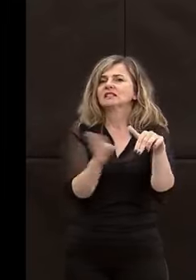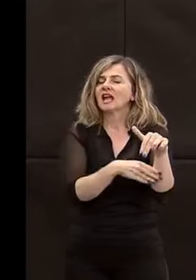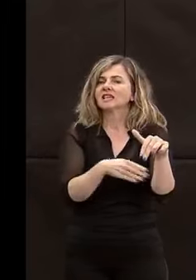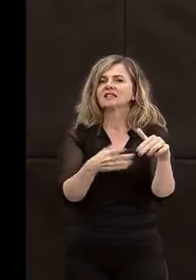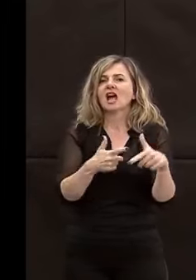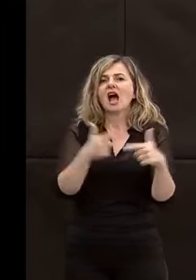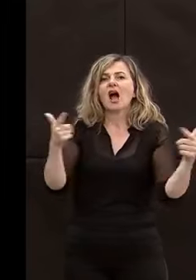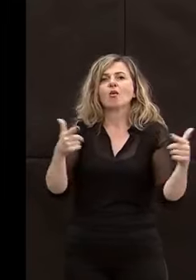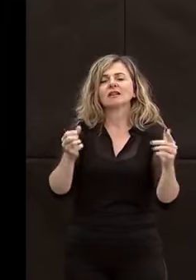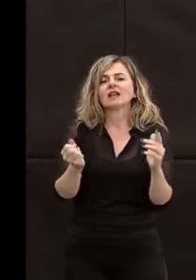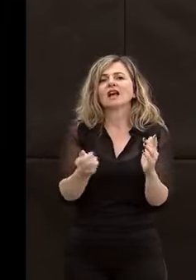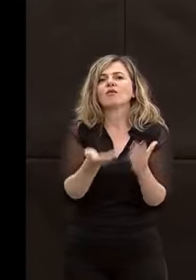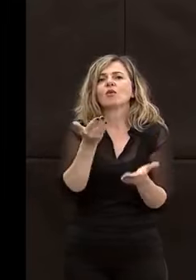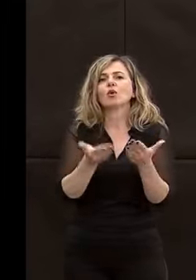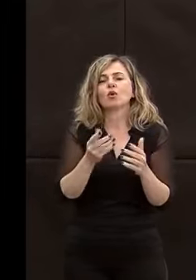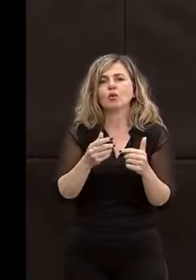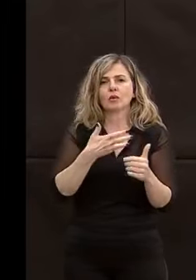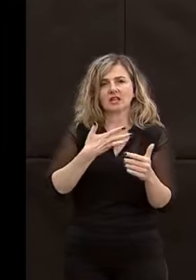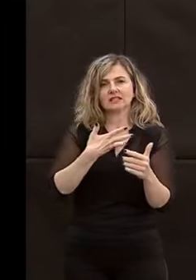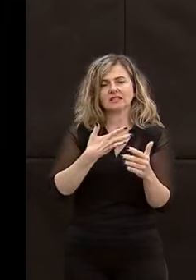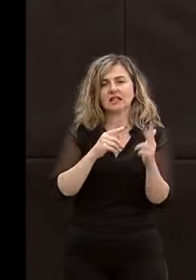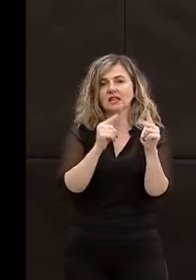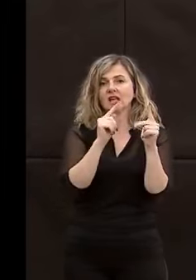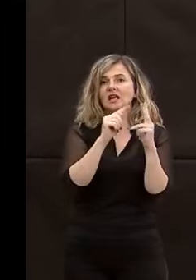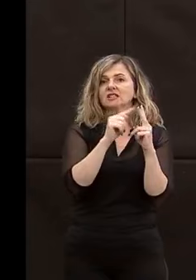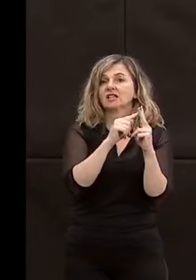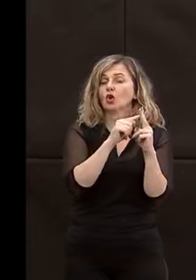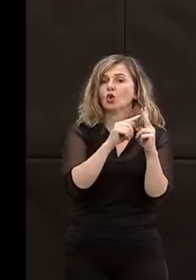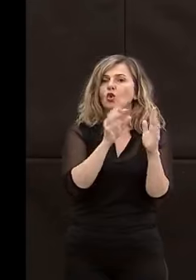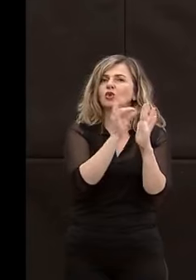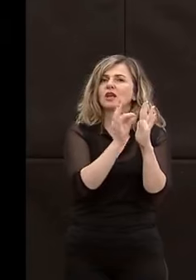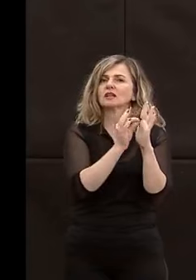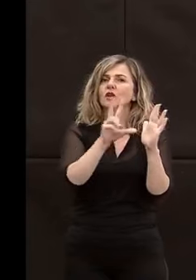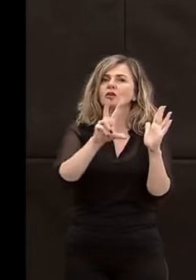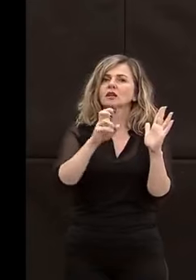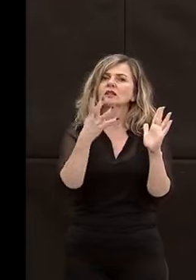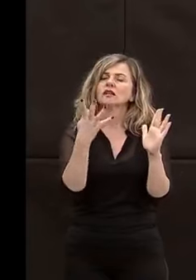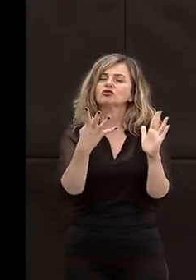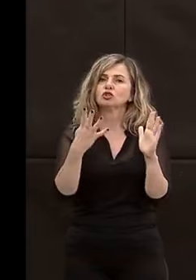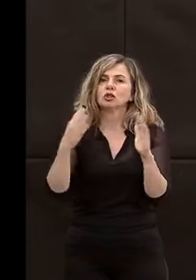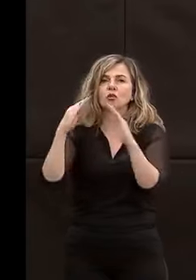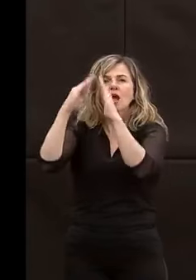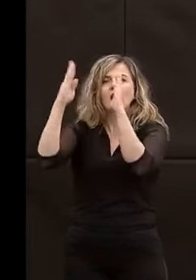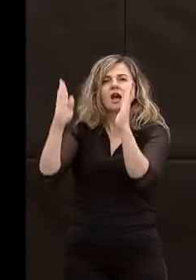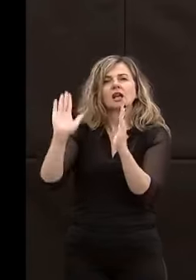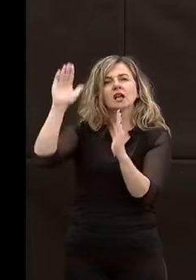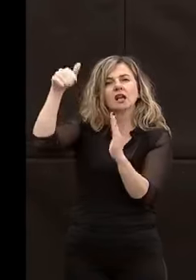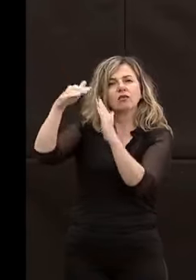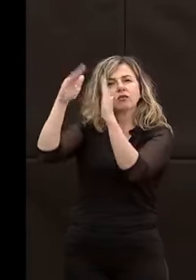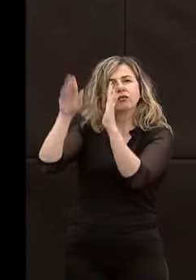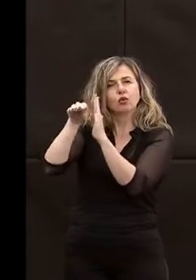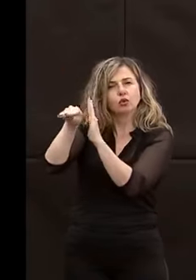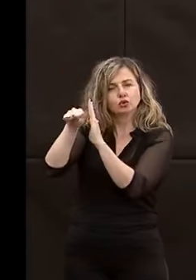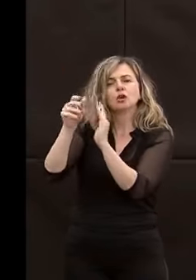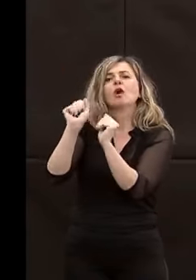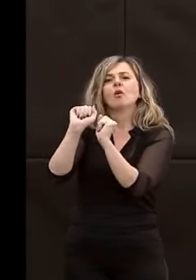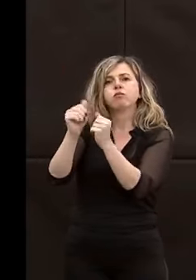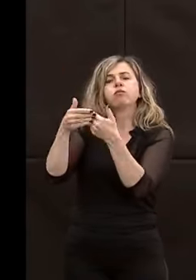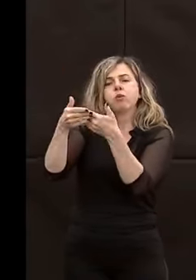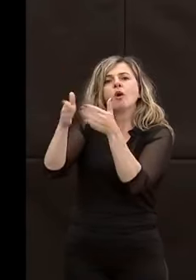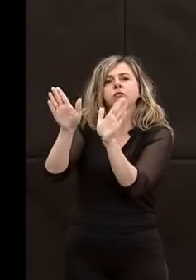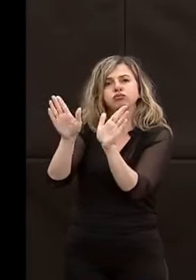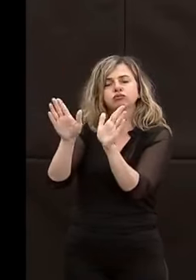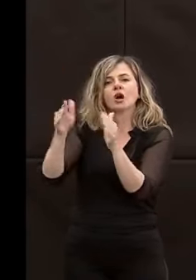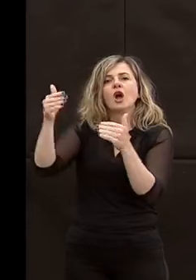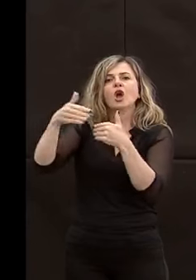nel secondo articolo il 35 i rifugi potranno ampliare la superficie esterna